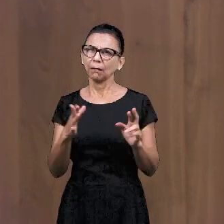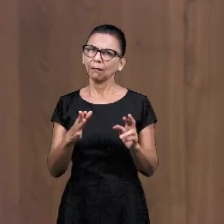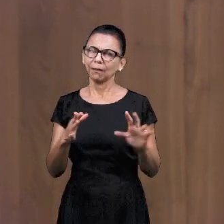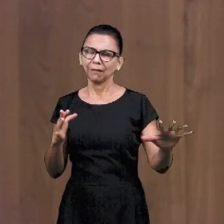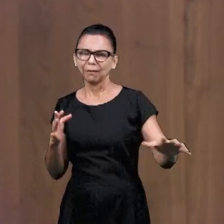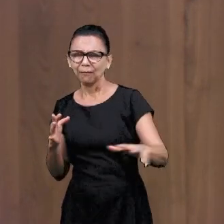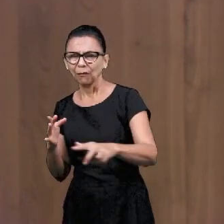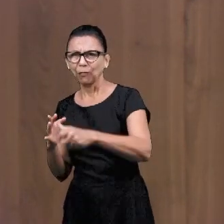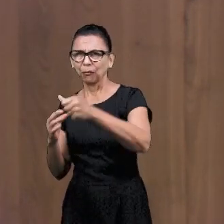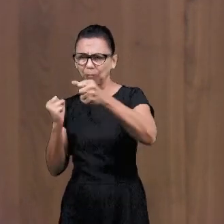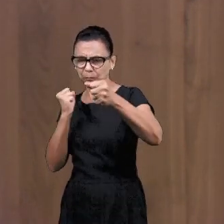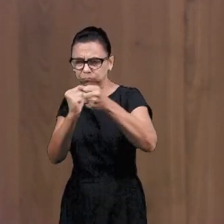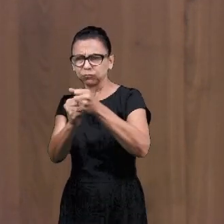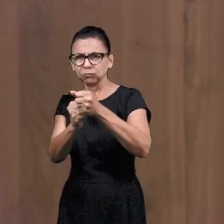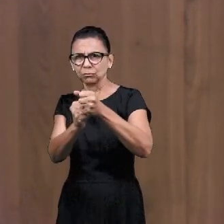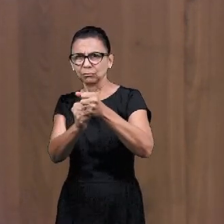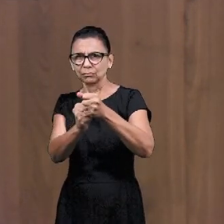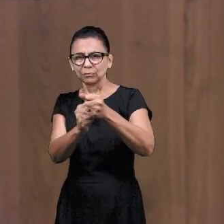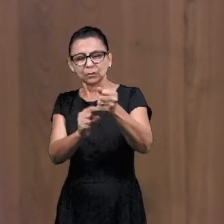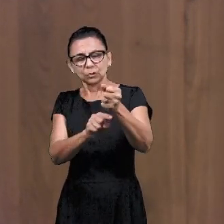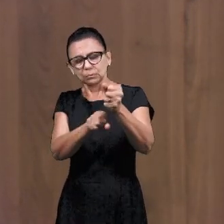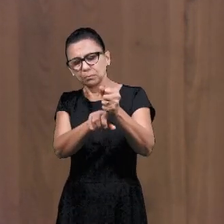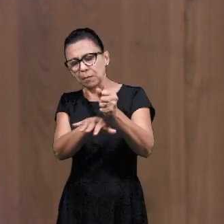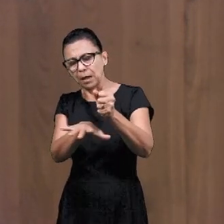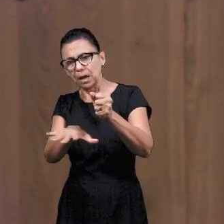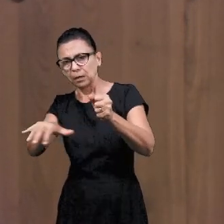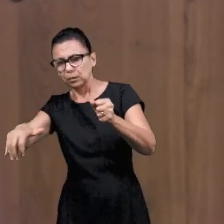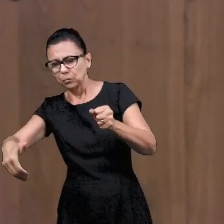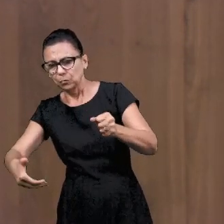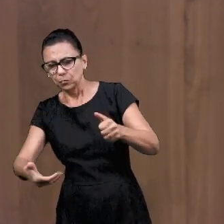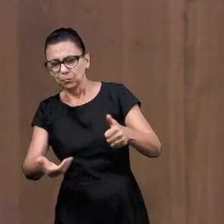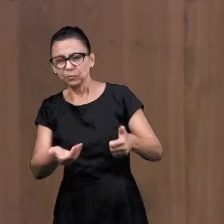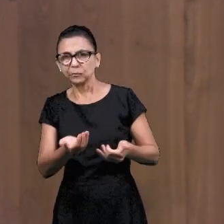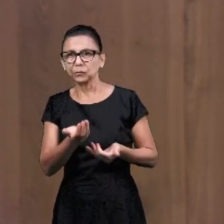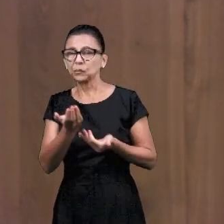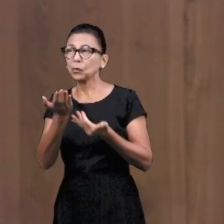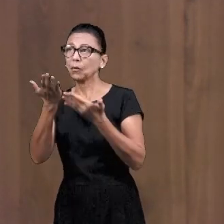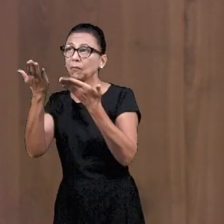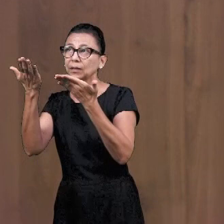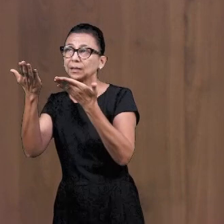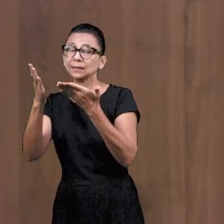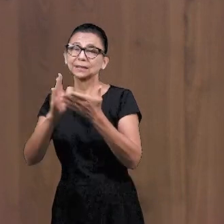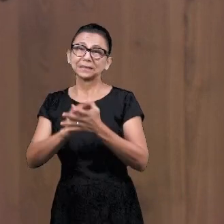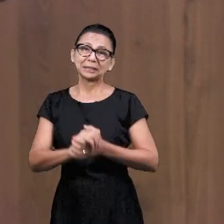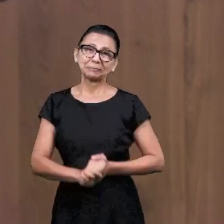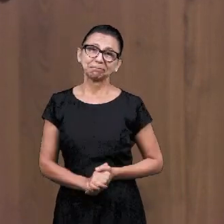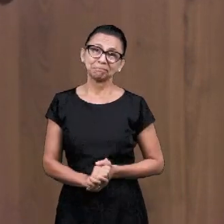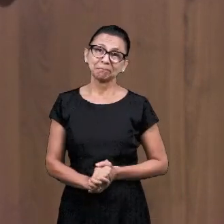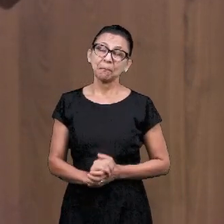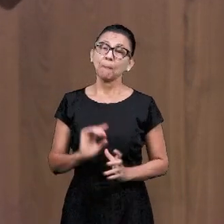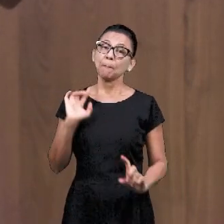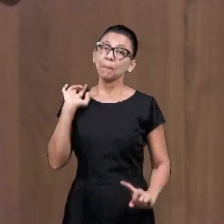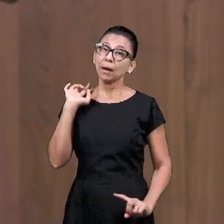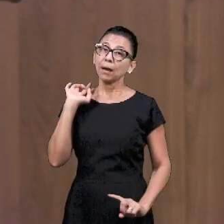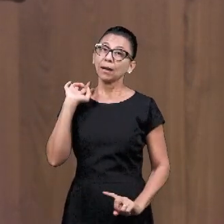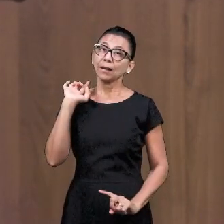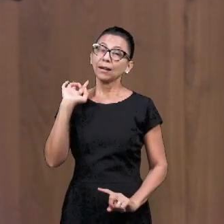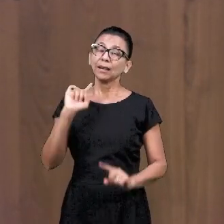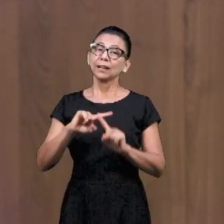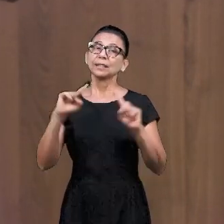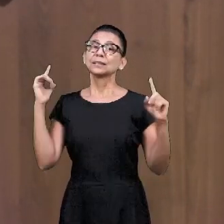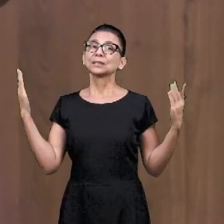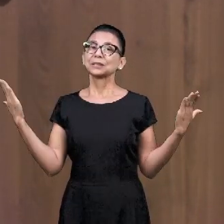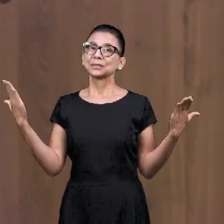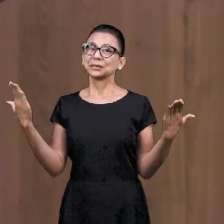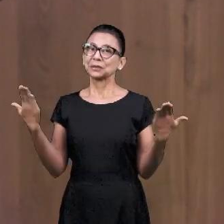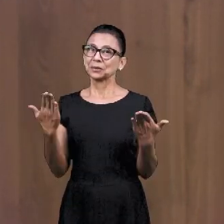agneau servait pour le pardon des péchés. Aujourd'hui, nous n'avons plus besoin de cela. Aujourd'hui, nous avons Jésus qui, par amour,